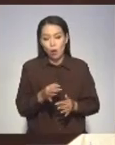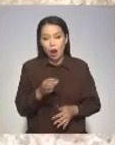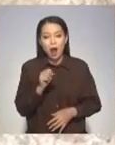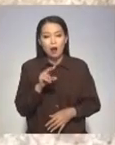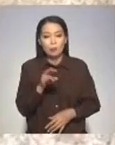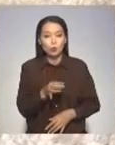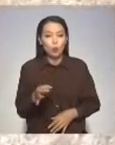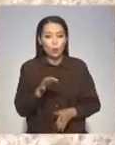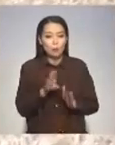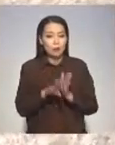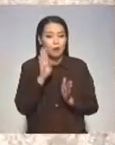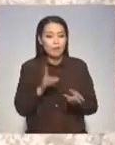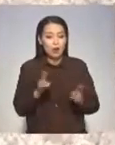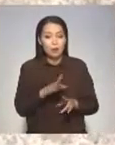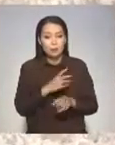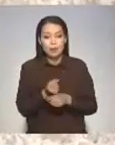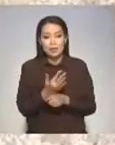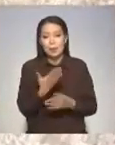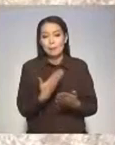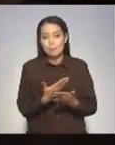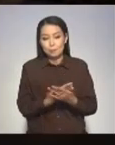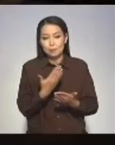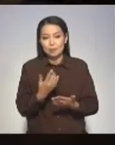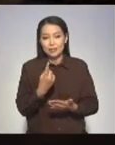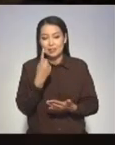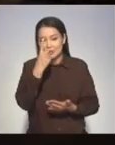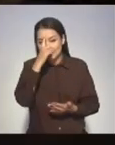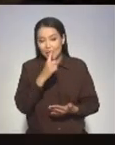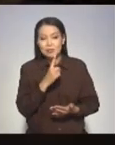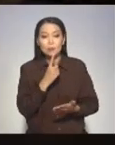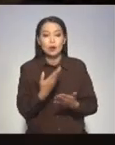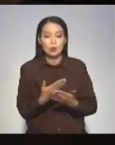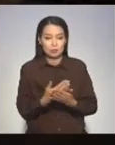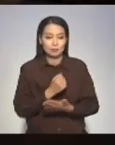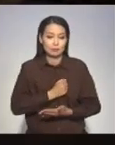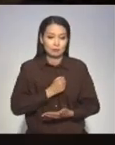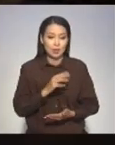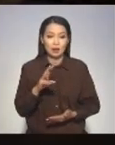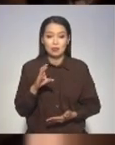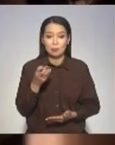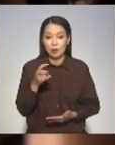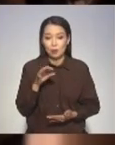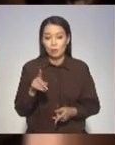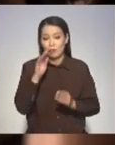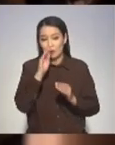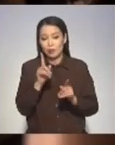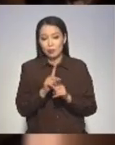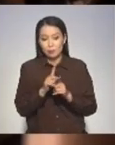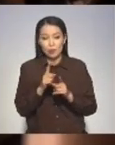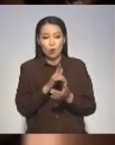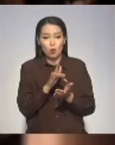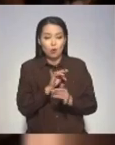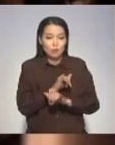области. И это лишь некоторые примеры только за один месяц, негодует Смаилов. Всему виной изношенная инфраструктура,